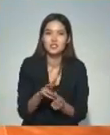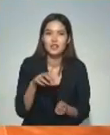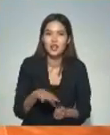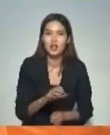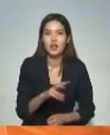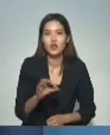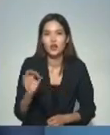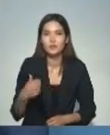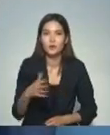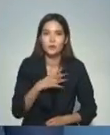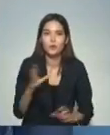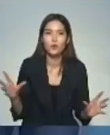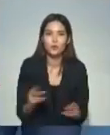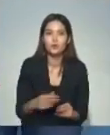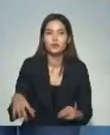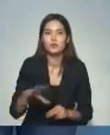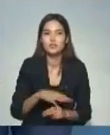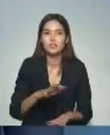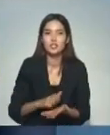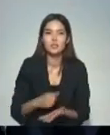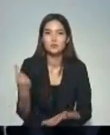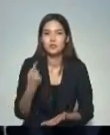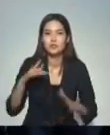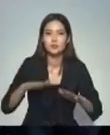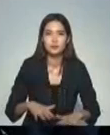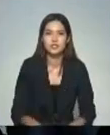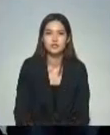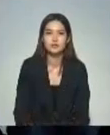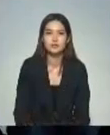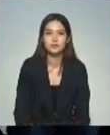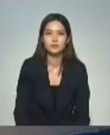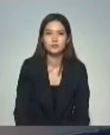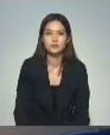Успан. Ему, к слову, удалось обойти всех и занять первое место.